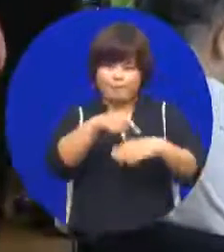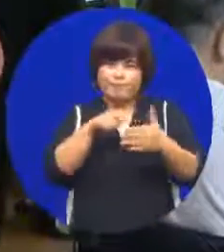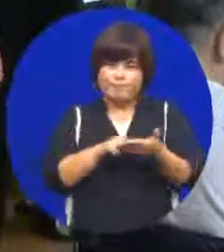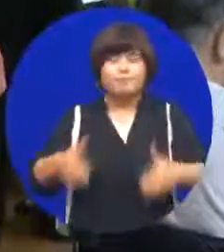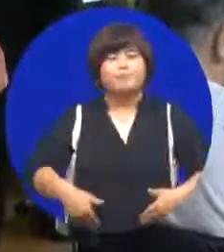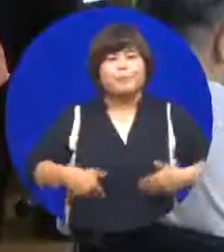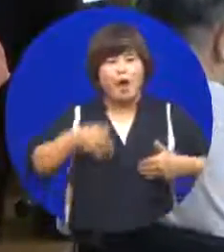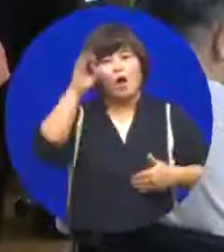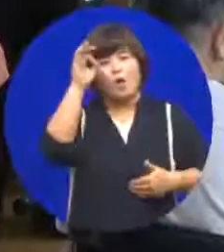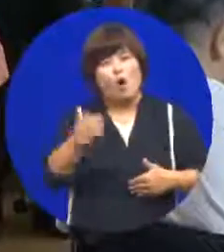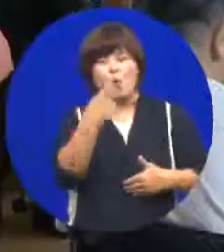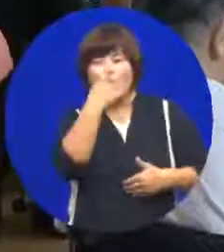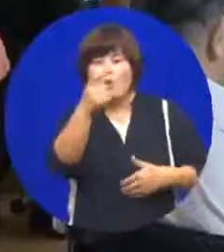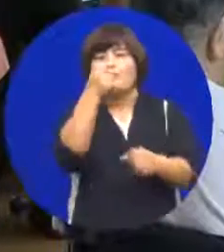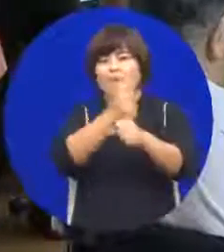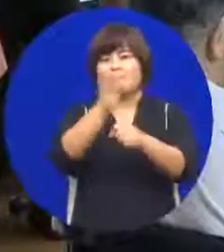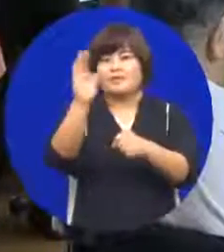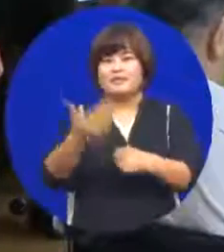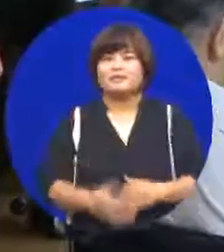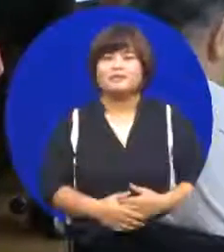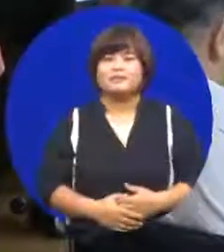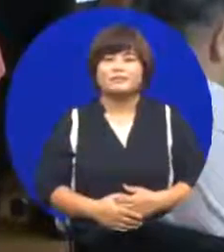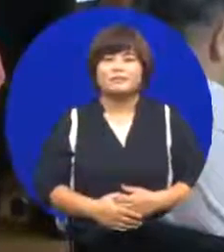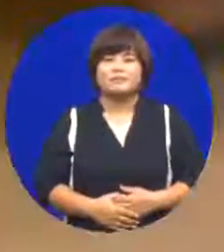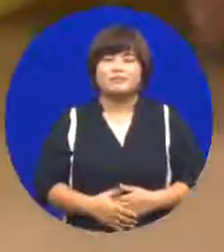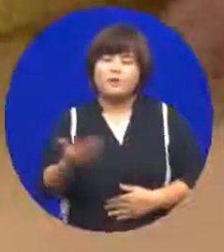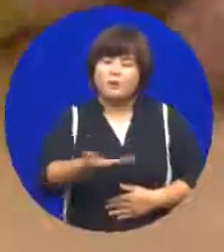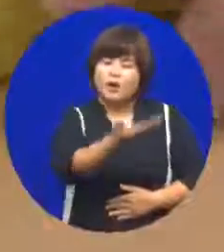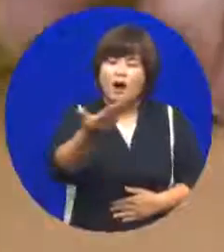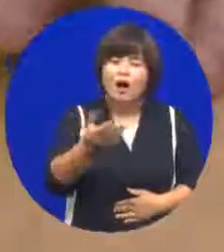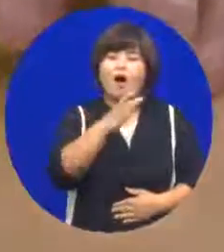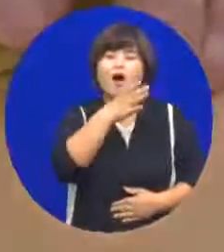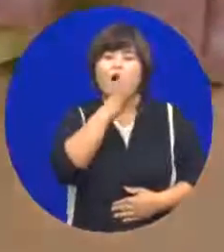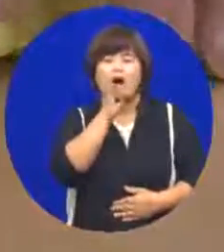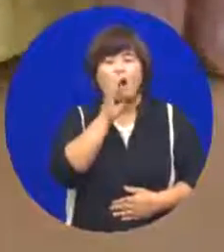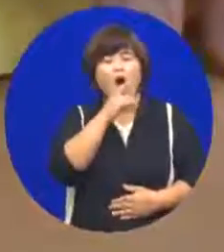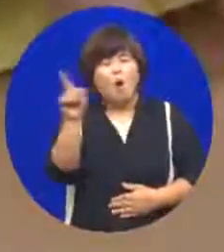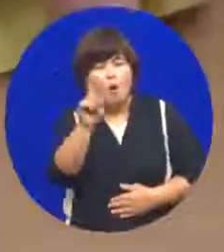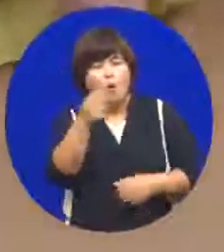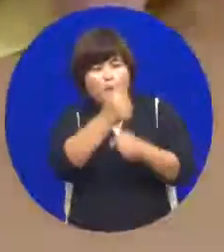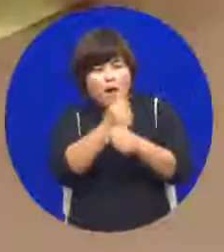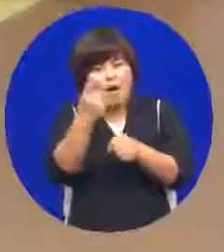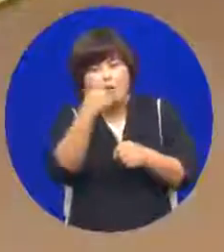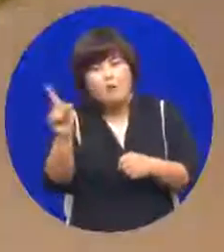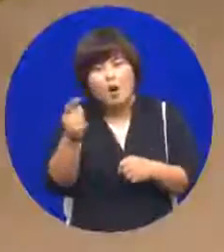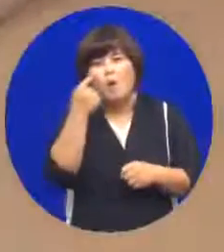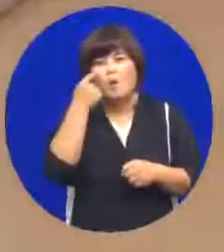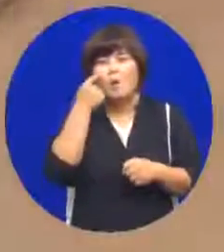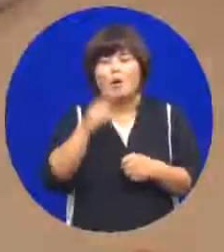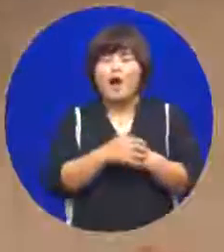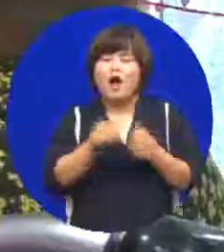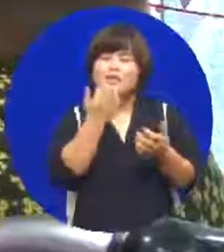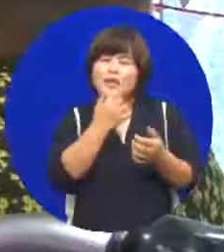것 같습니다. 오늘 정말 멋진 작품이 완성될 것 같죠? 우리 어르신들이 얼마나 잘 만드셨는지 한번